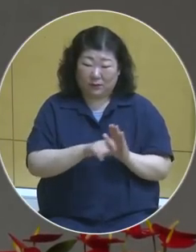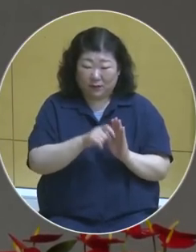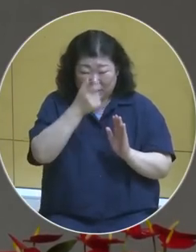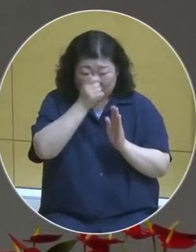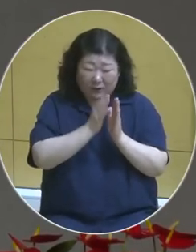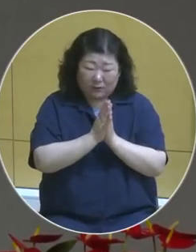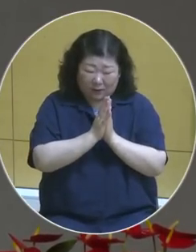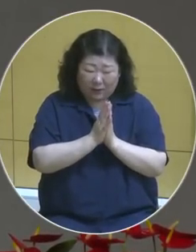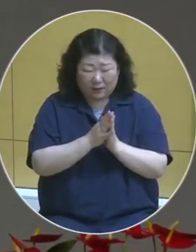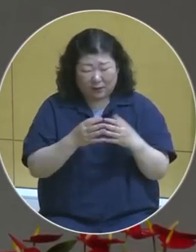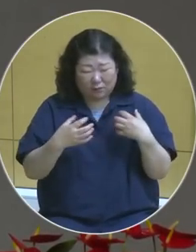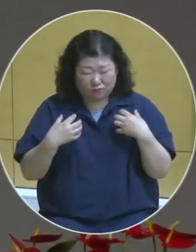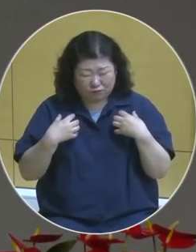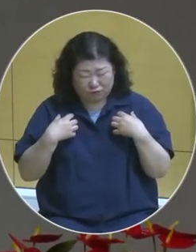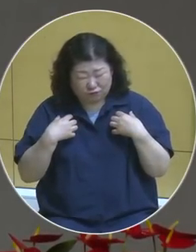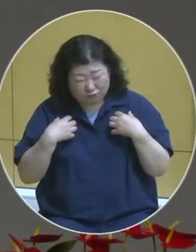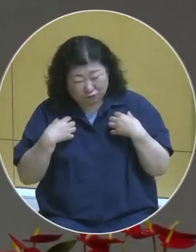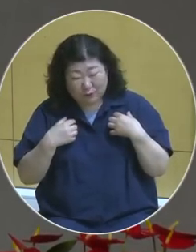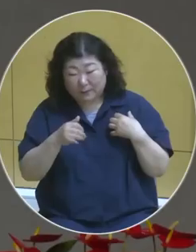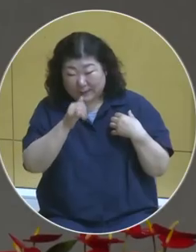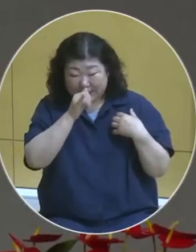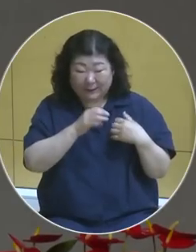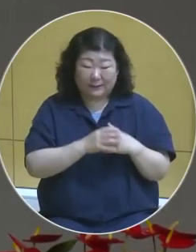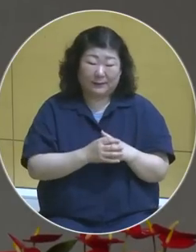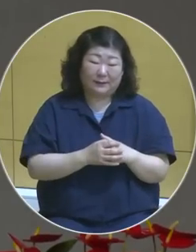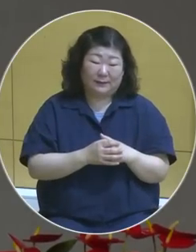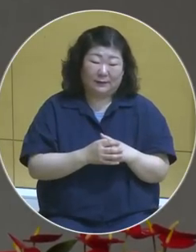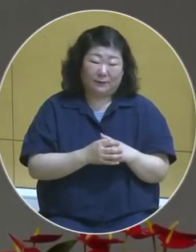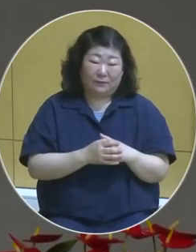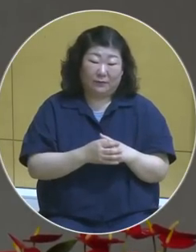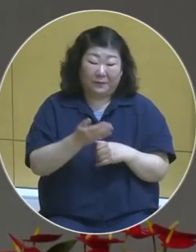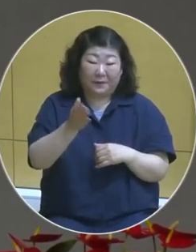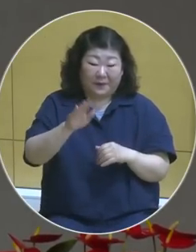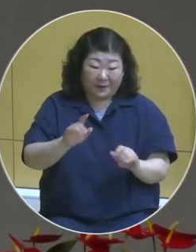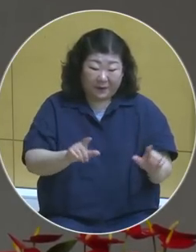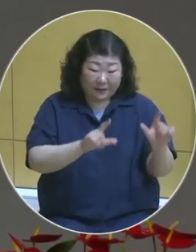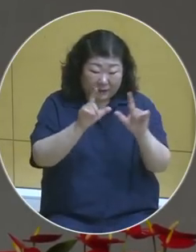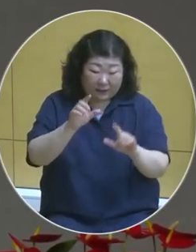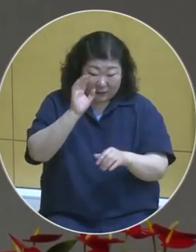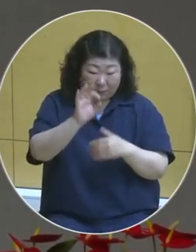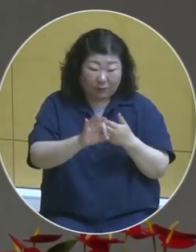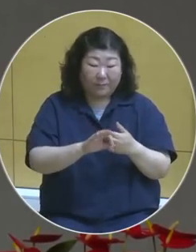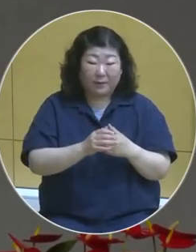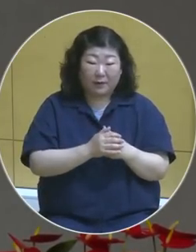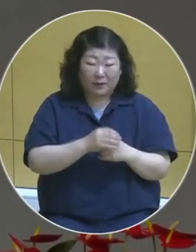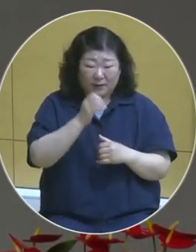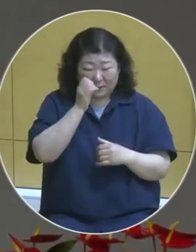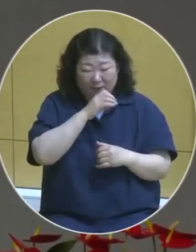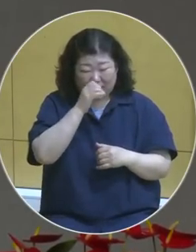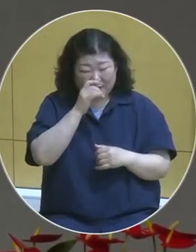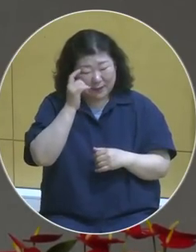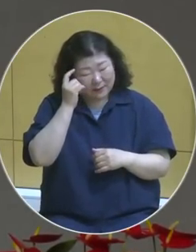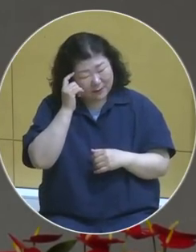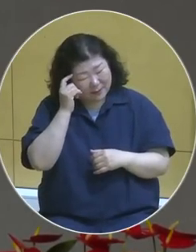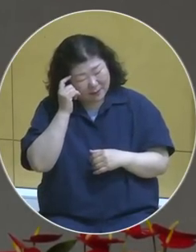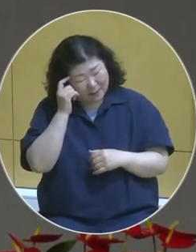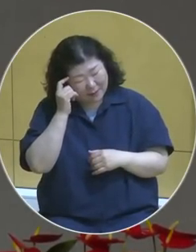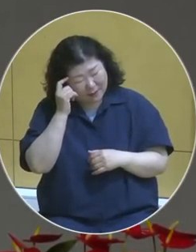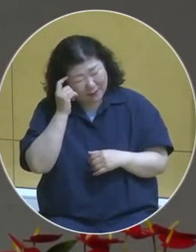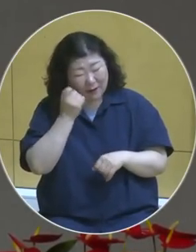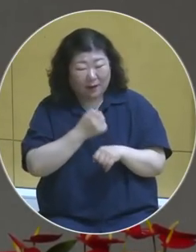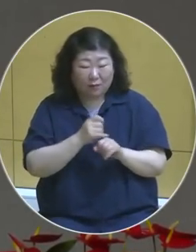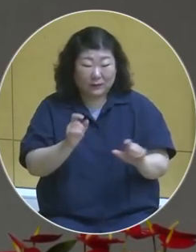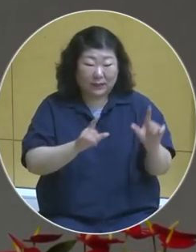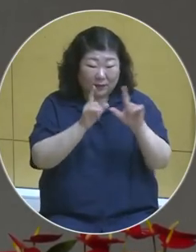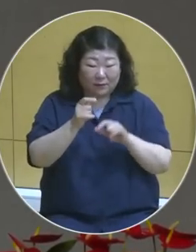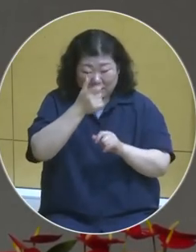부담이 있죠. 가족을 위해서 기도 안 하고 싶은 사람 어디 있습니까? 그러나 막상 살다 보면 그냥 그렇게 생각하고 사는 것이 기도라고 착각할